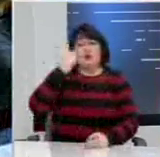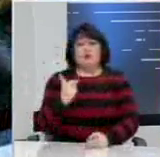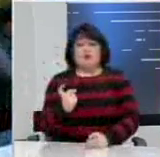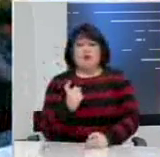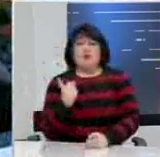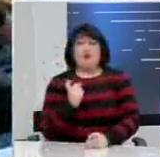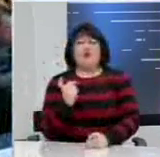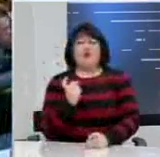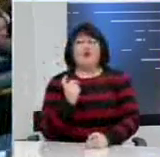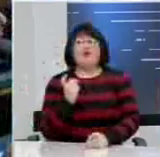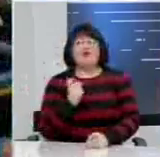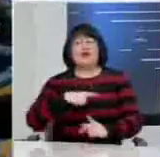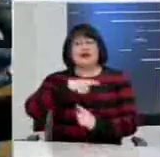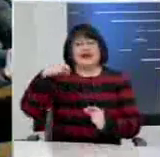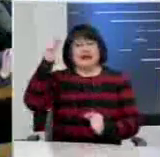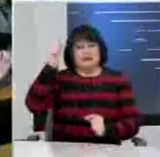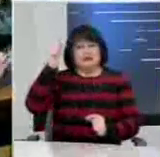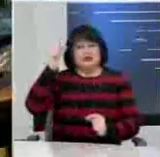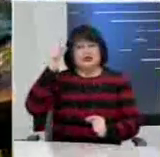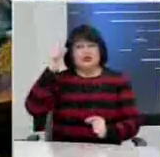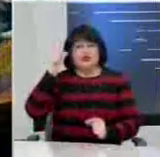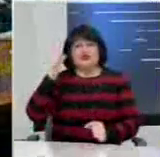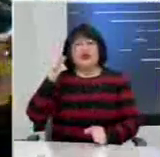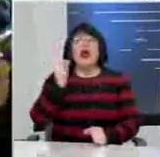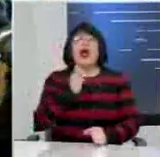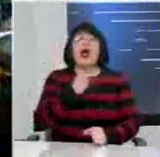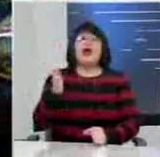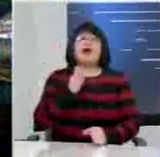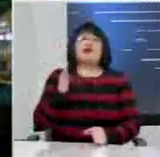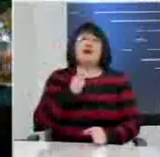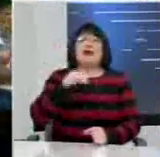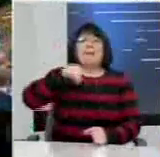προκλητικότητα στην Κύπρο, στην Ανατολική Μεσόγειο αλλά και στο Αιγαίο.